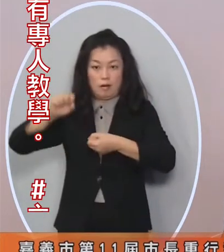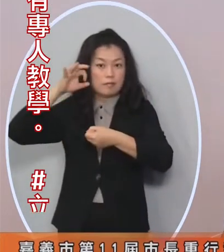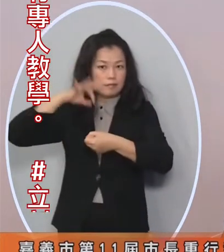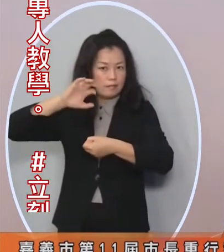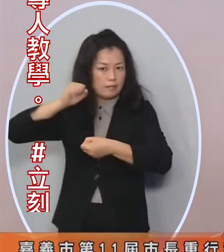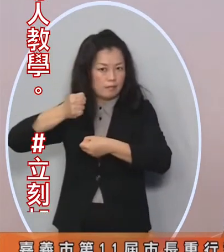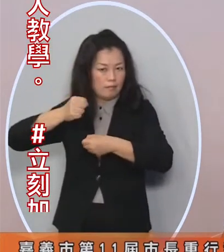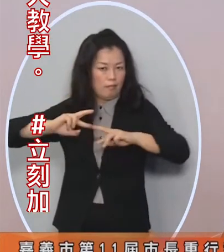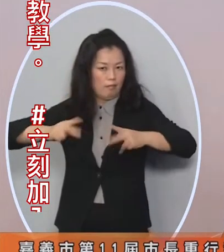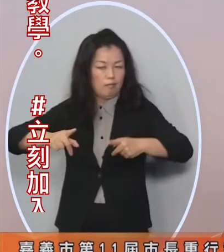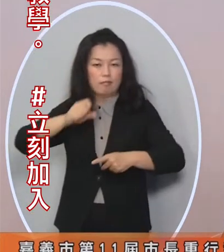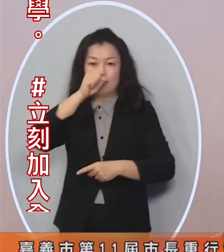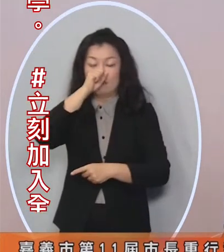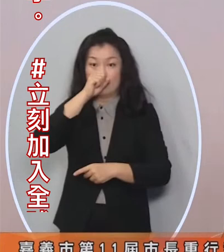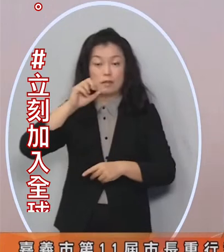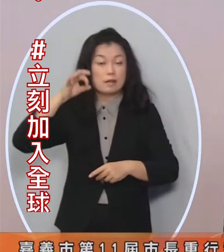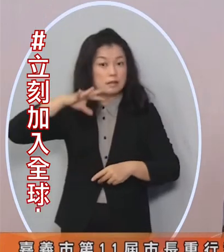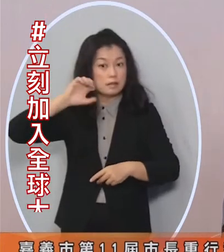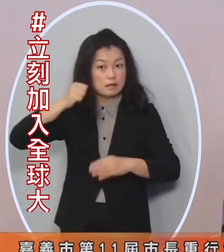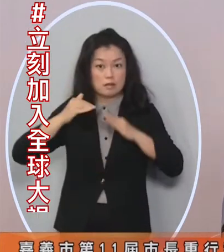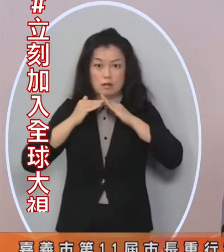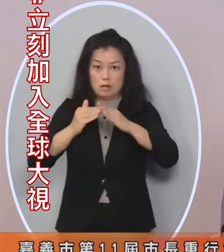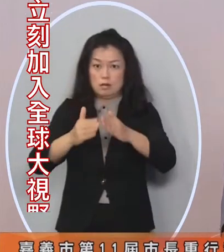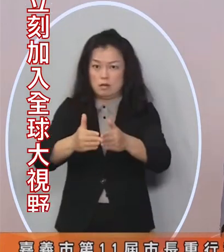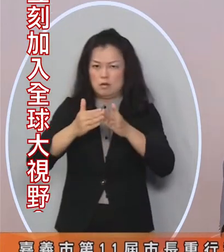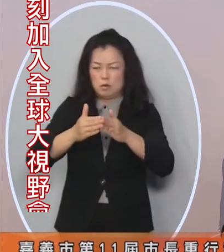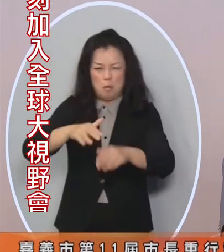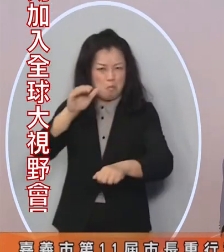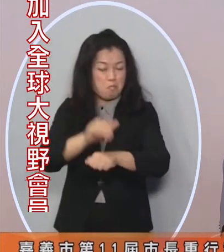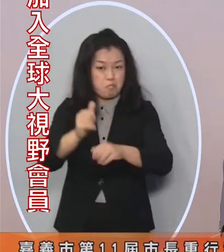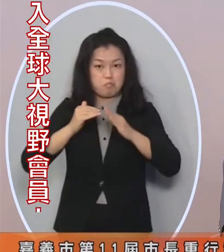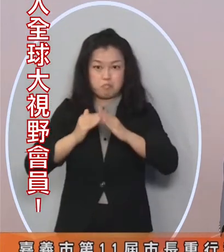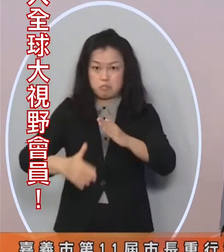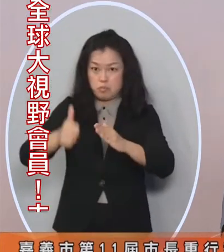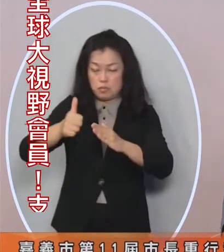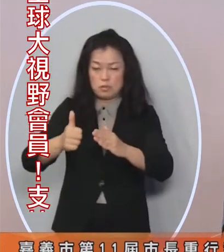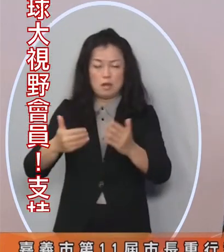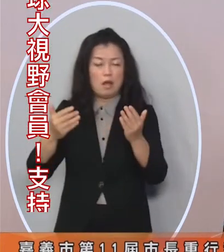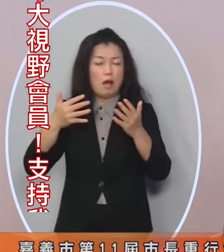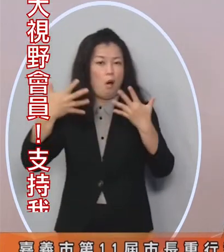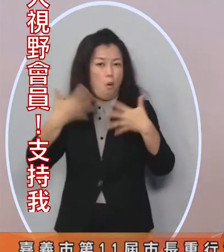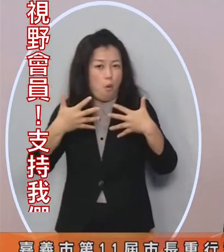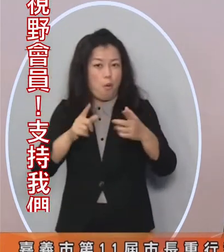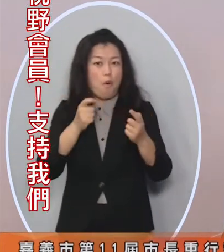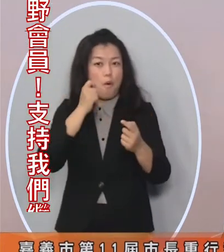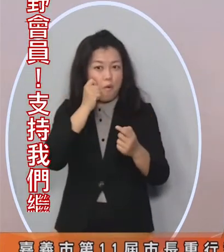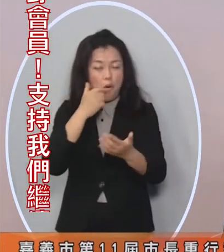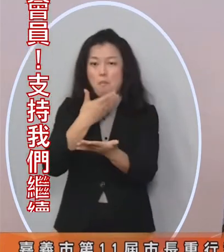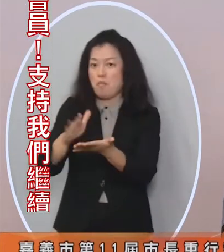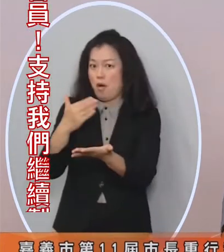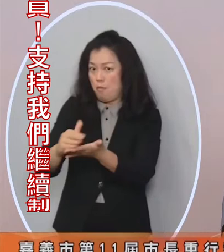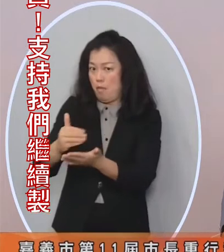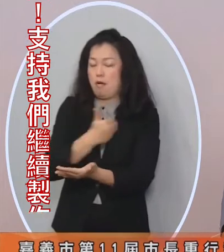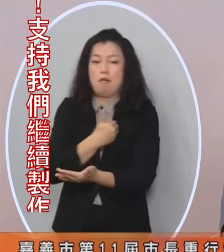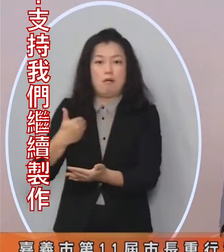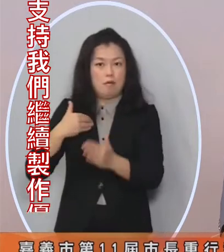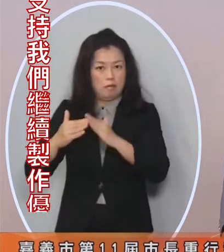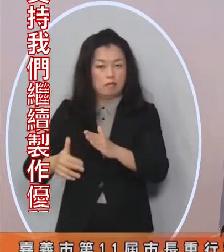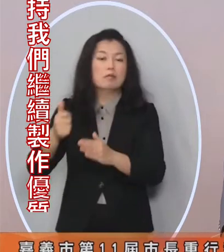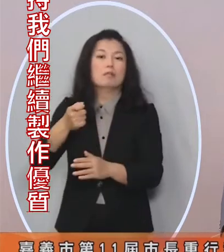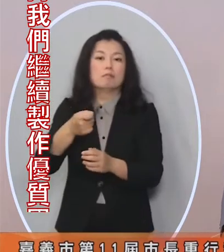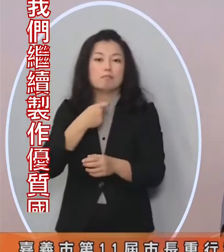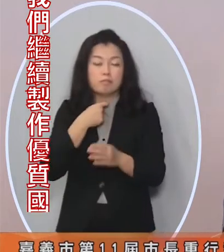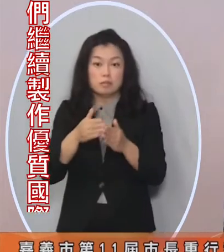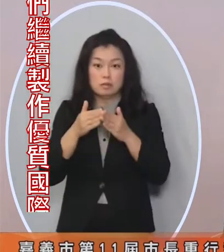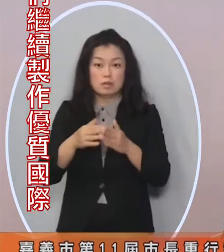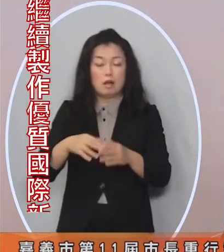义市需要一个专业的市长，嘉义市需要一个能解决问题的市长。嘉义市民虽然肯定黄敏惠的